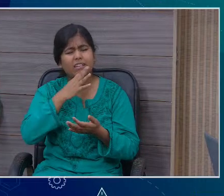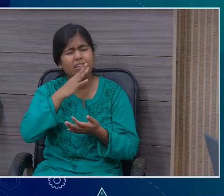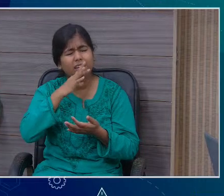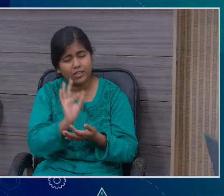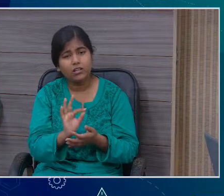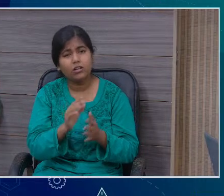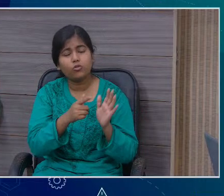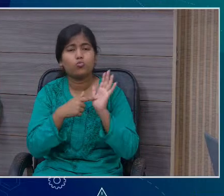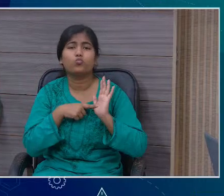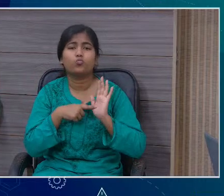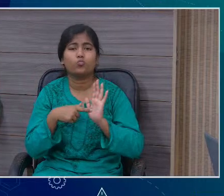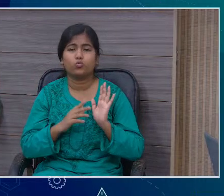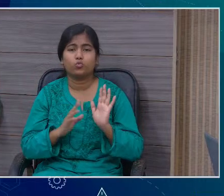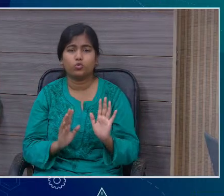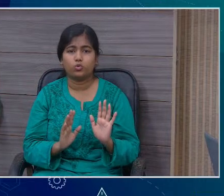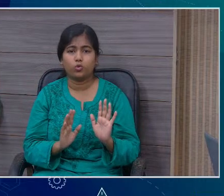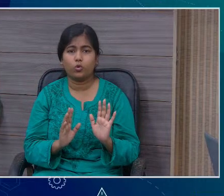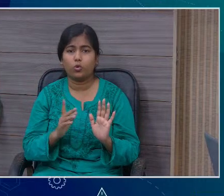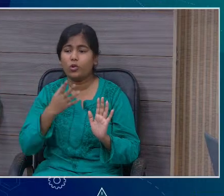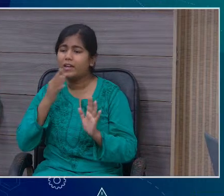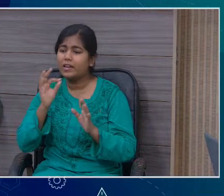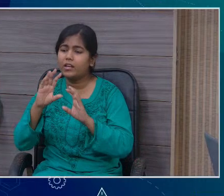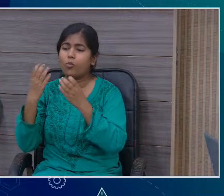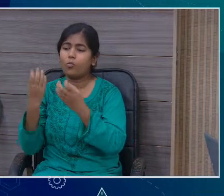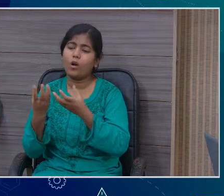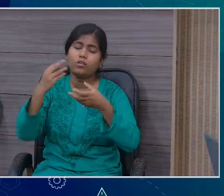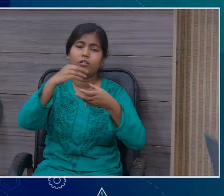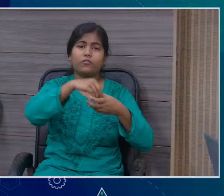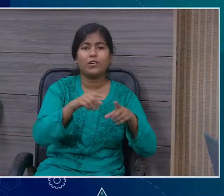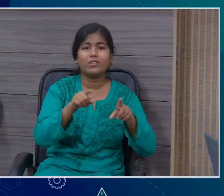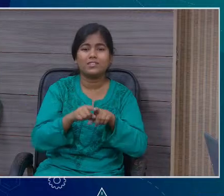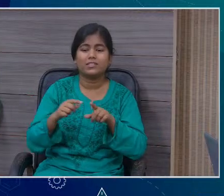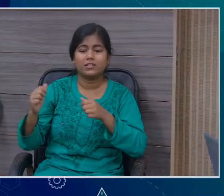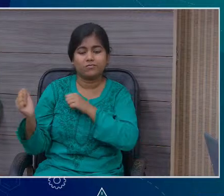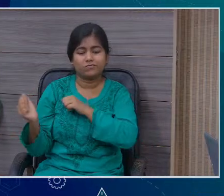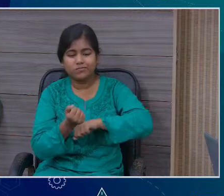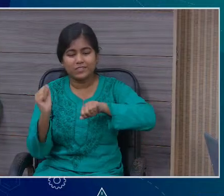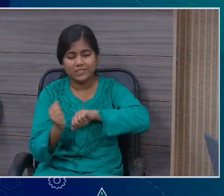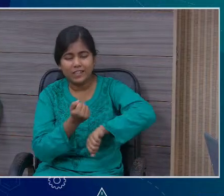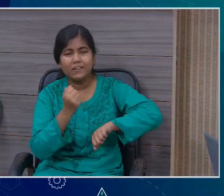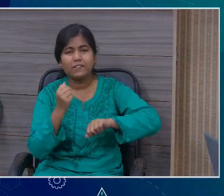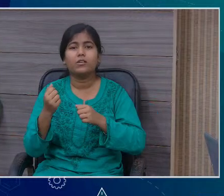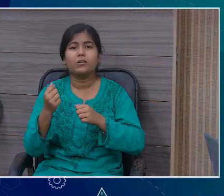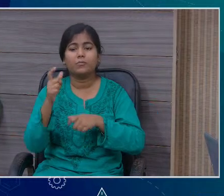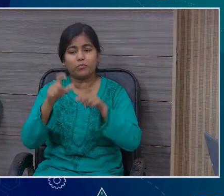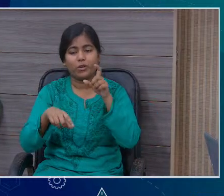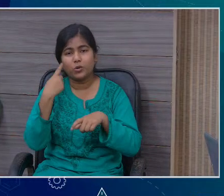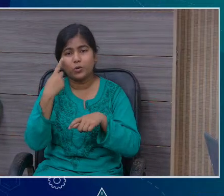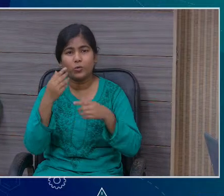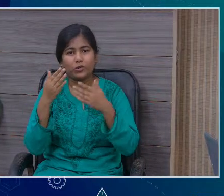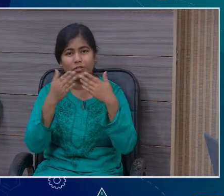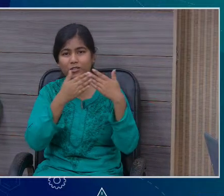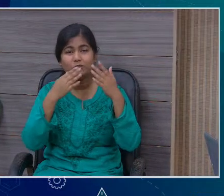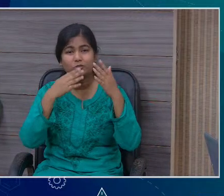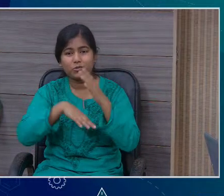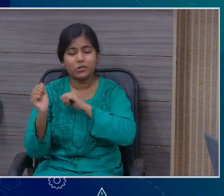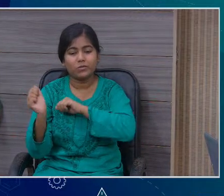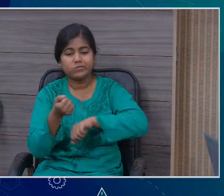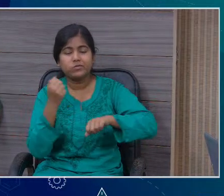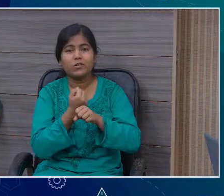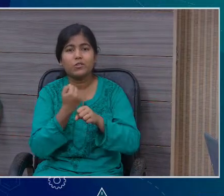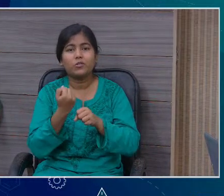the children meet people like this, sweepers in their schools, the cleaners in their schools, so that they can get a touch of